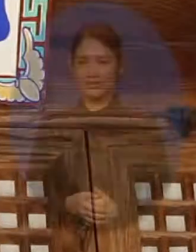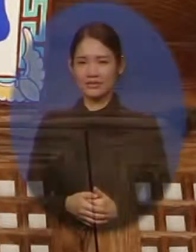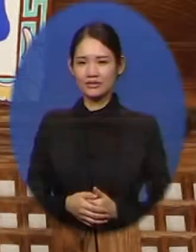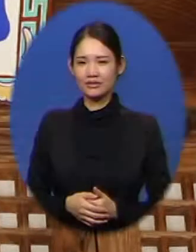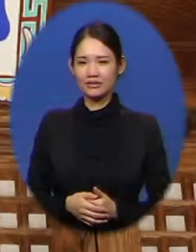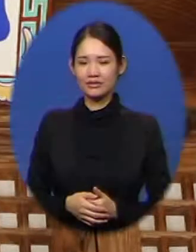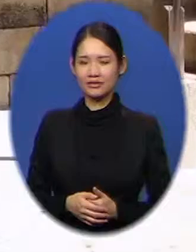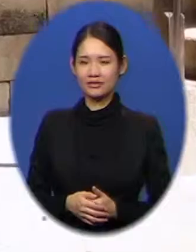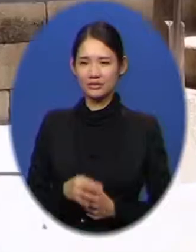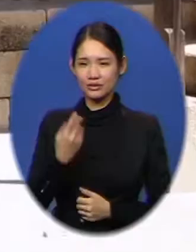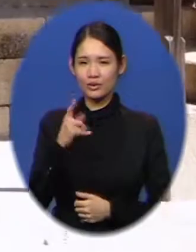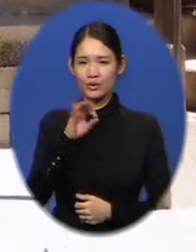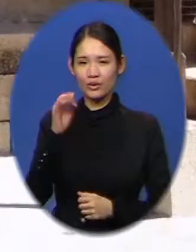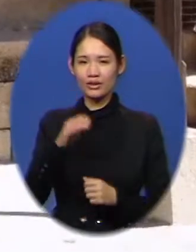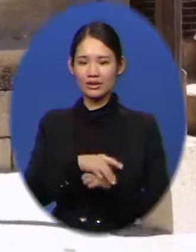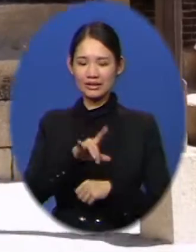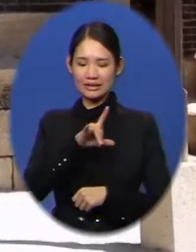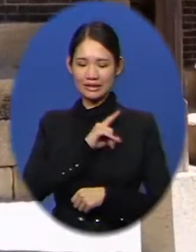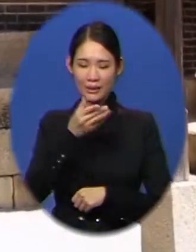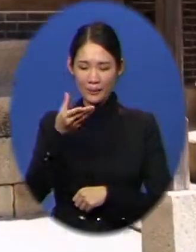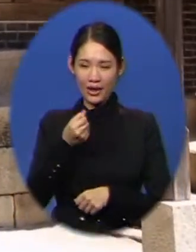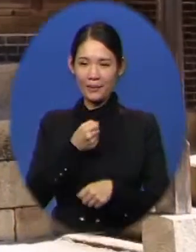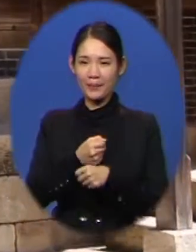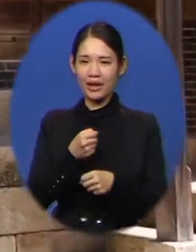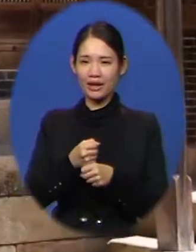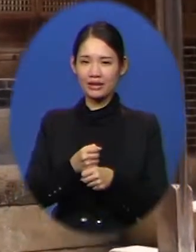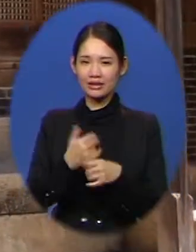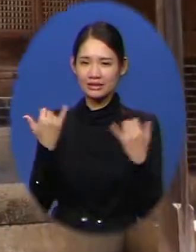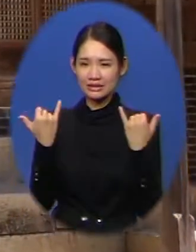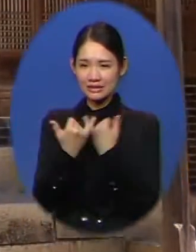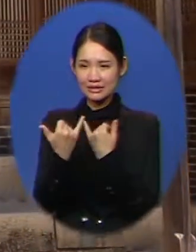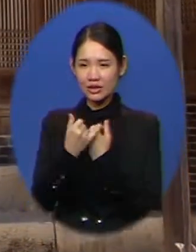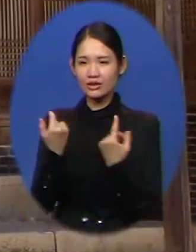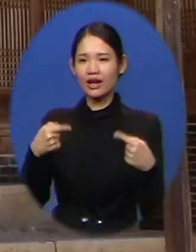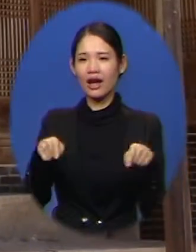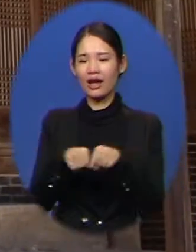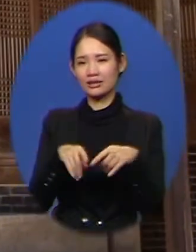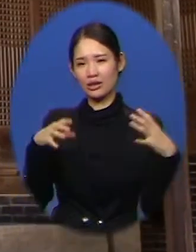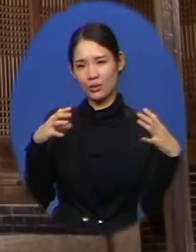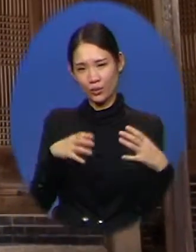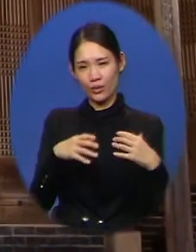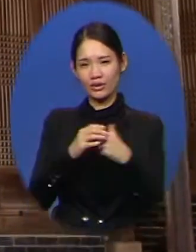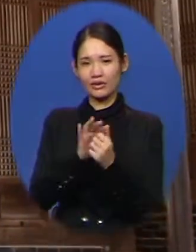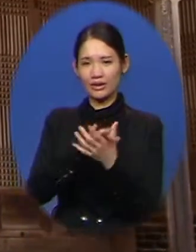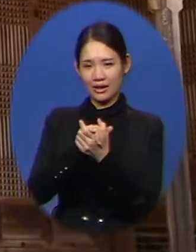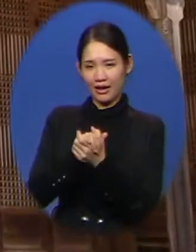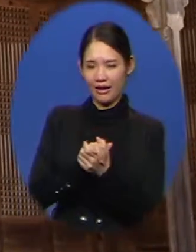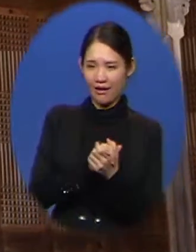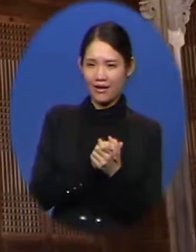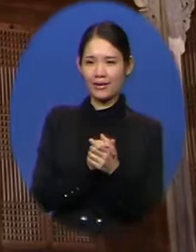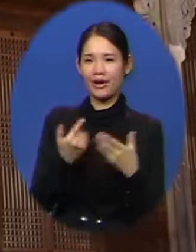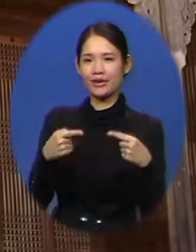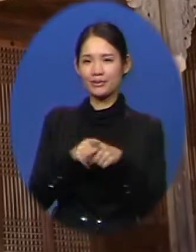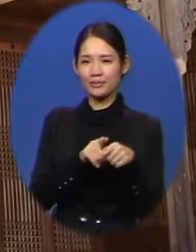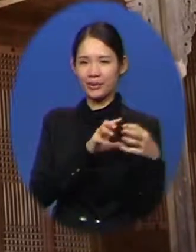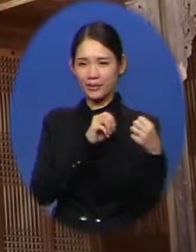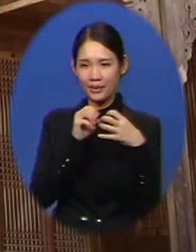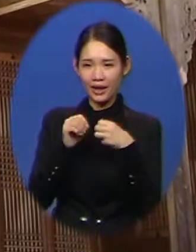도현명의 귀거래사에서 따온 이름은 일가 친척들이 이곳에 모여 정담을 나누고 싶은 마음을 담았습니다.